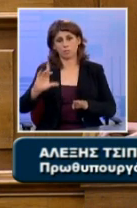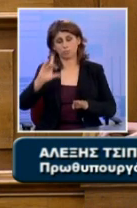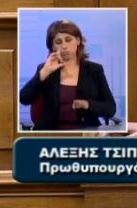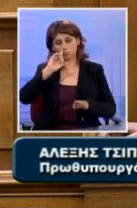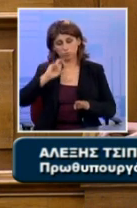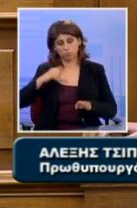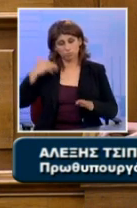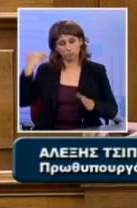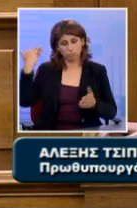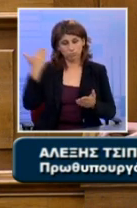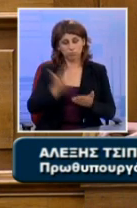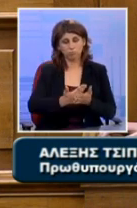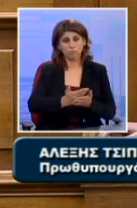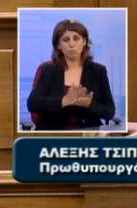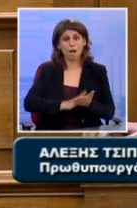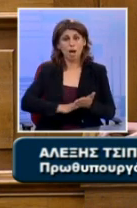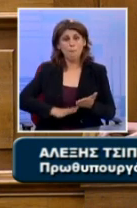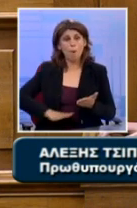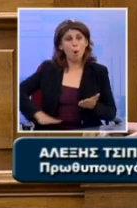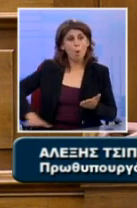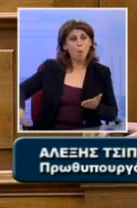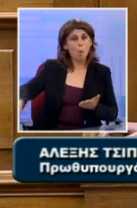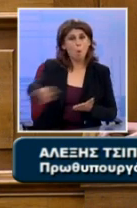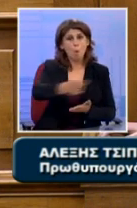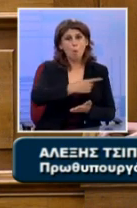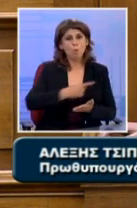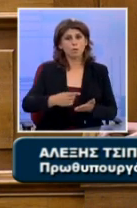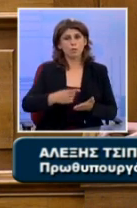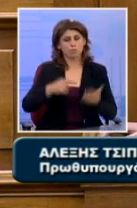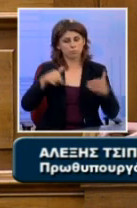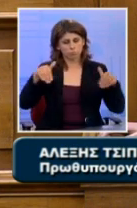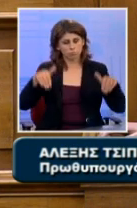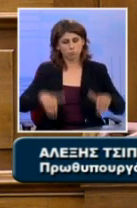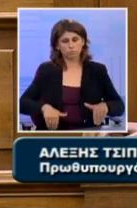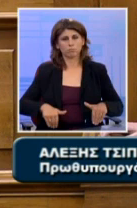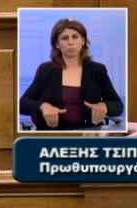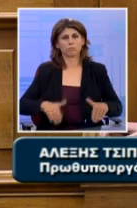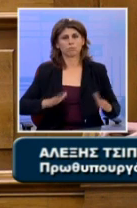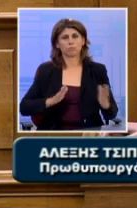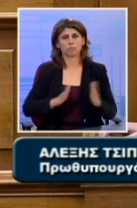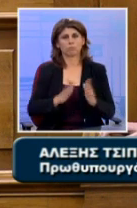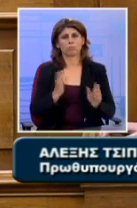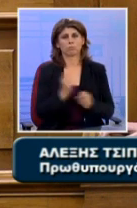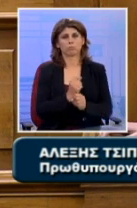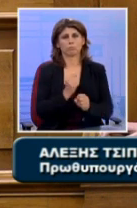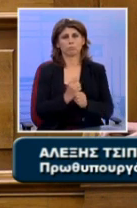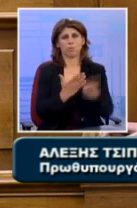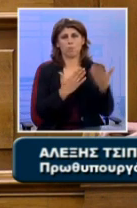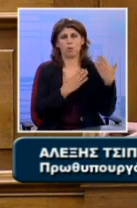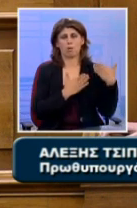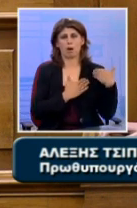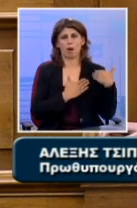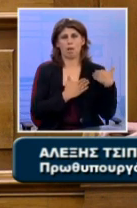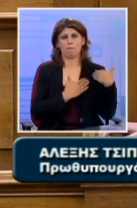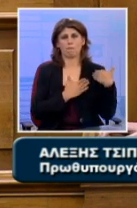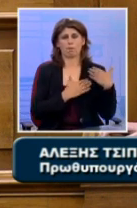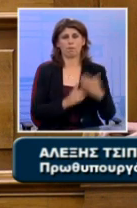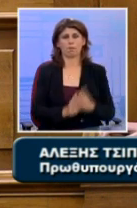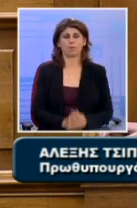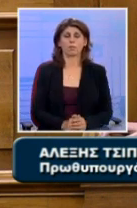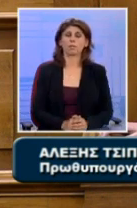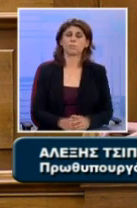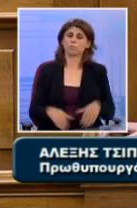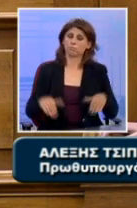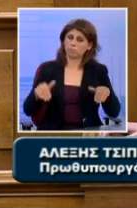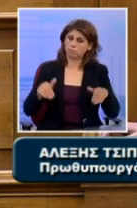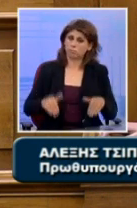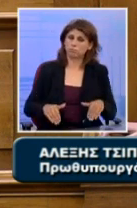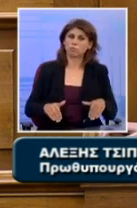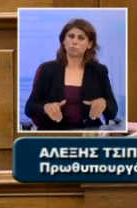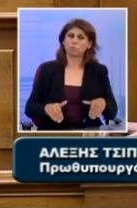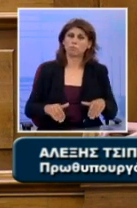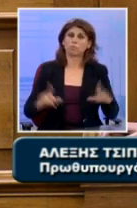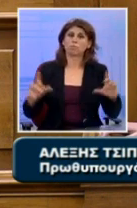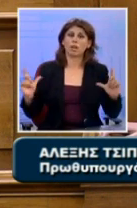από όλους αυτούς να είναι συνεπείς απέναντι στο έργο που έχουν αναλάβει και να τηρούν